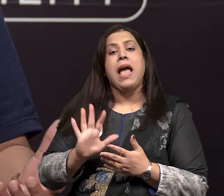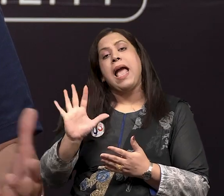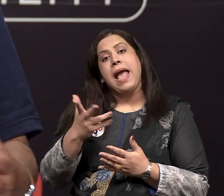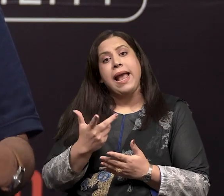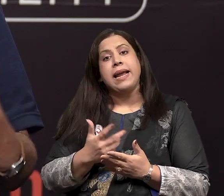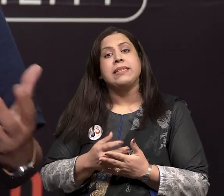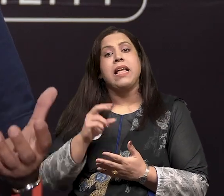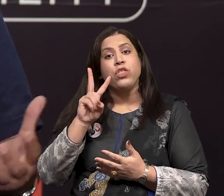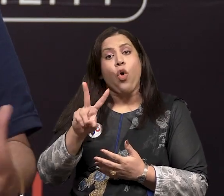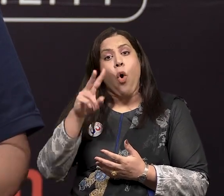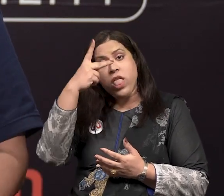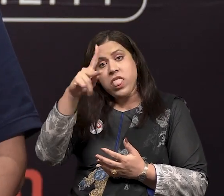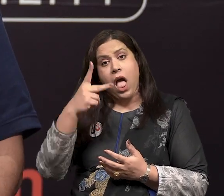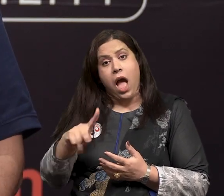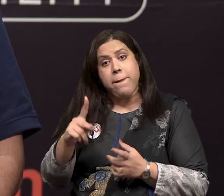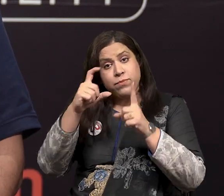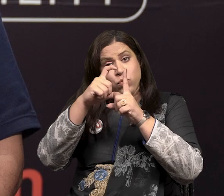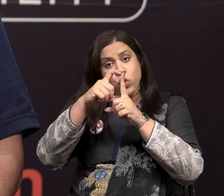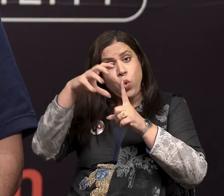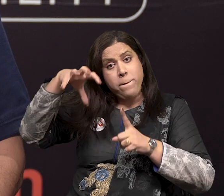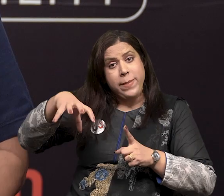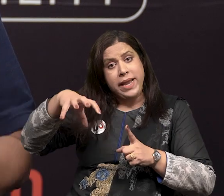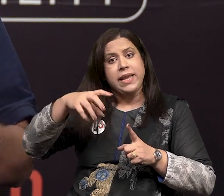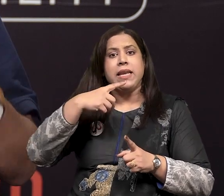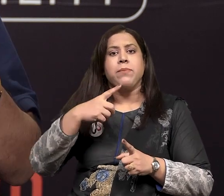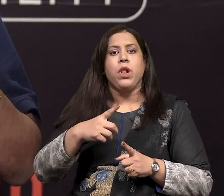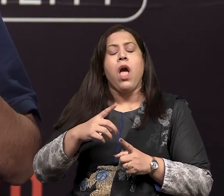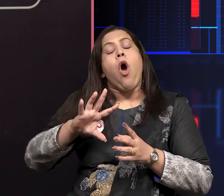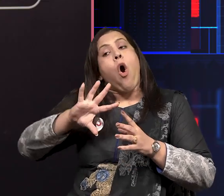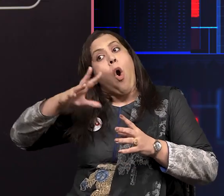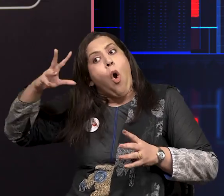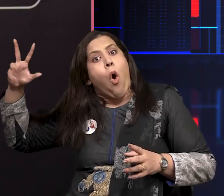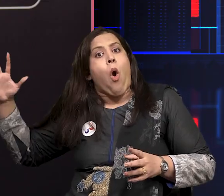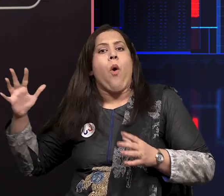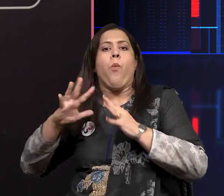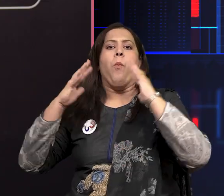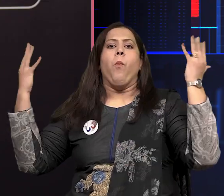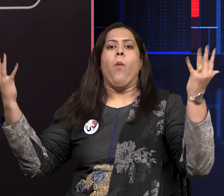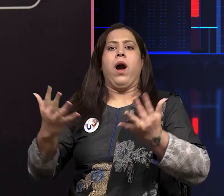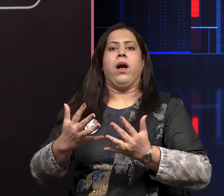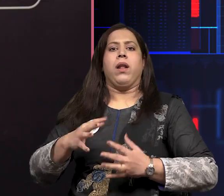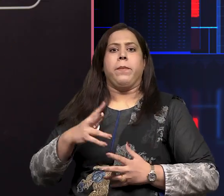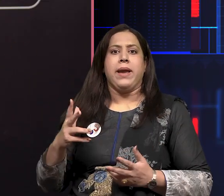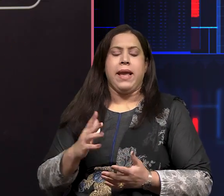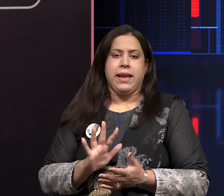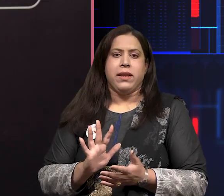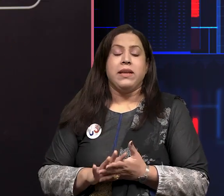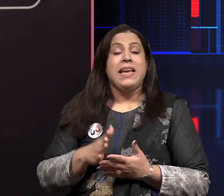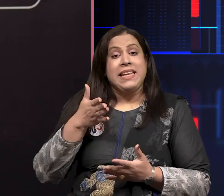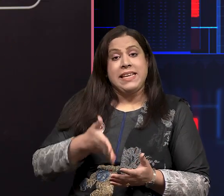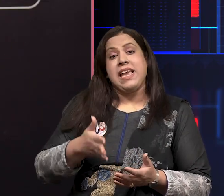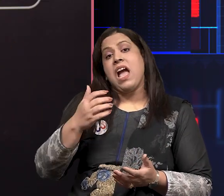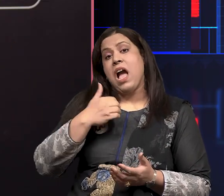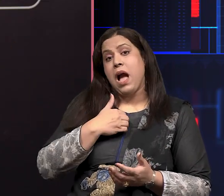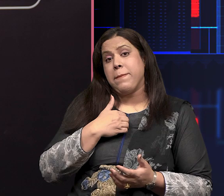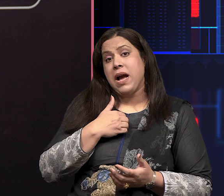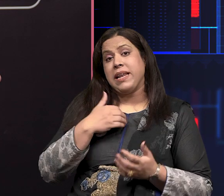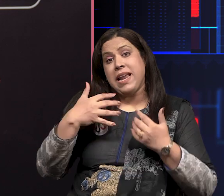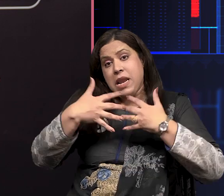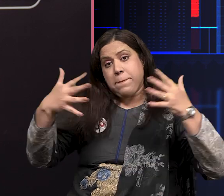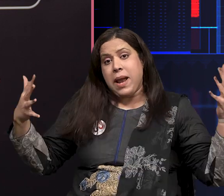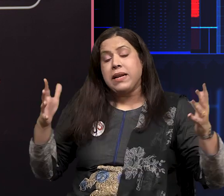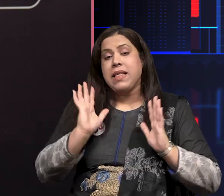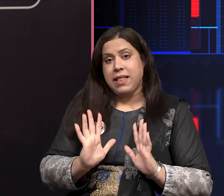एक्सपो पे एक्सटीरियर किया उसका, पाकिस्तान पवेलियन का। ये तो मैं 2 नाम सिर्फ दुबई के ले रहा हूँ, बट देयर मैनी